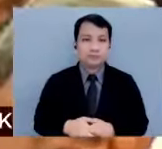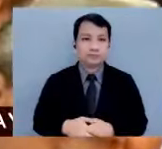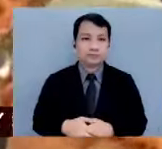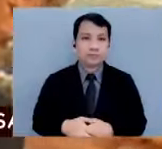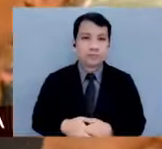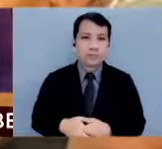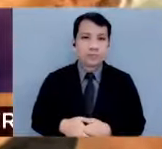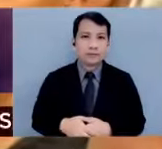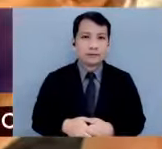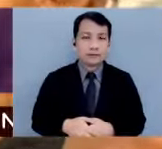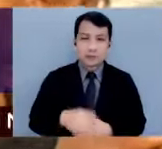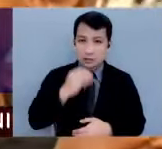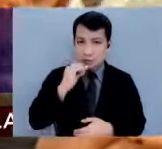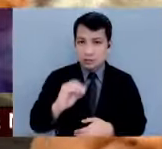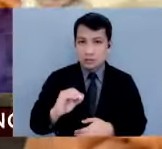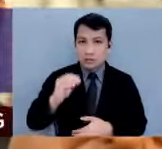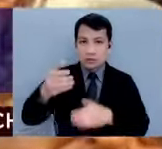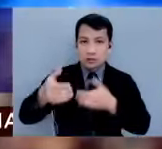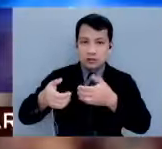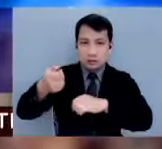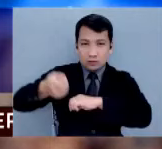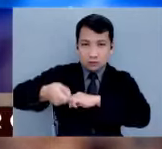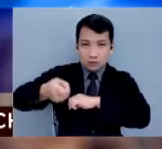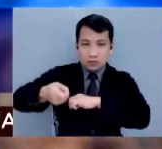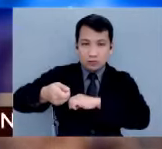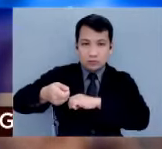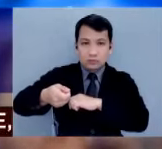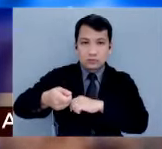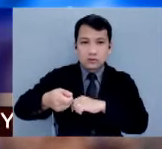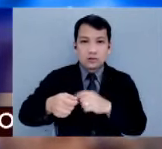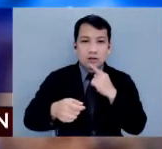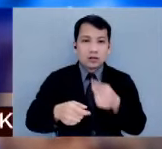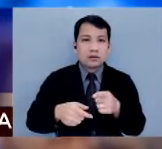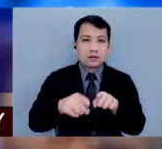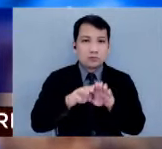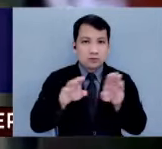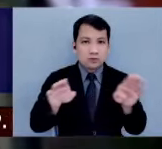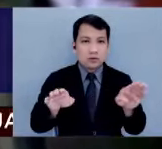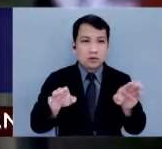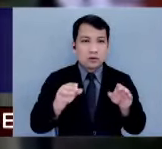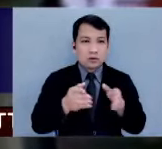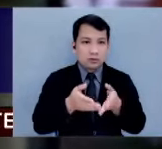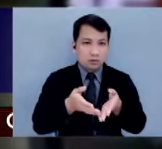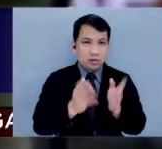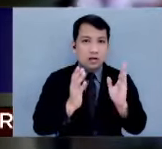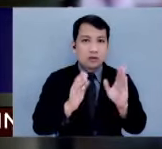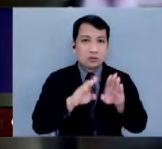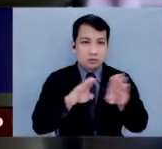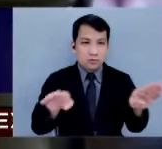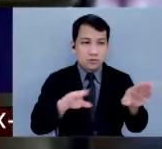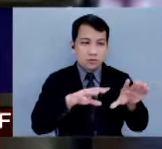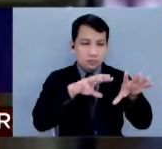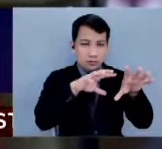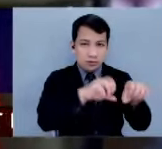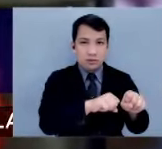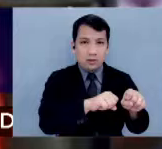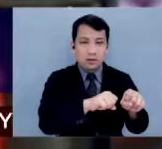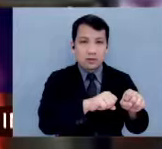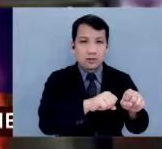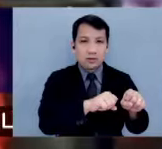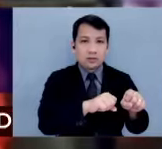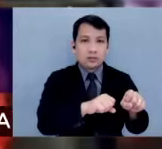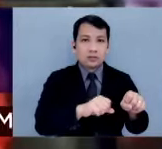Ipinag-utos na ng korte sa Amerika na i-unseal o buksan ang arrest warrant doon laban kay Kingdom of Jesus Christ founder